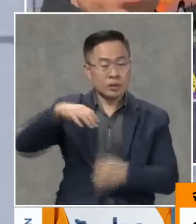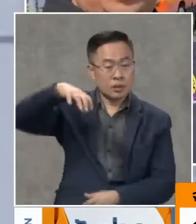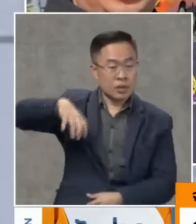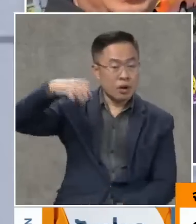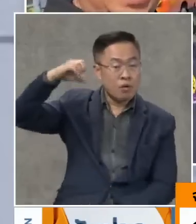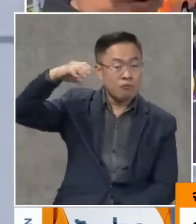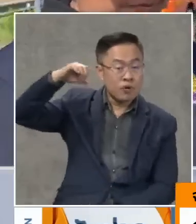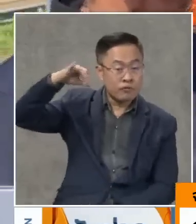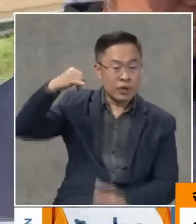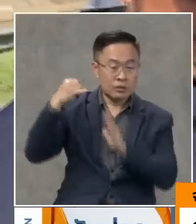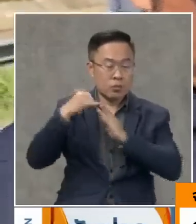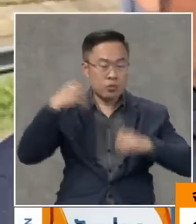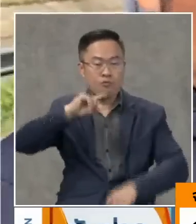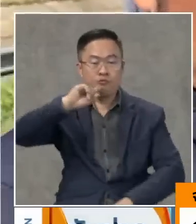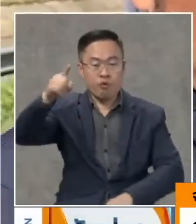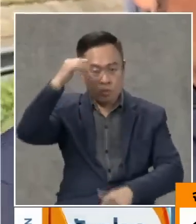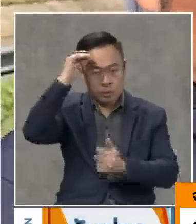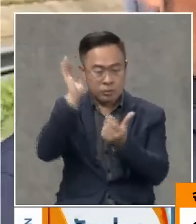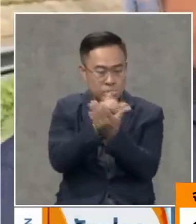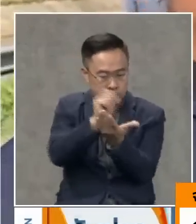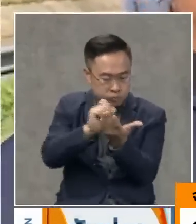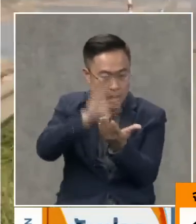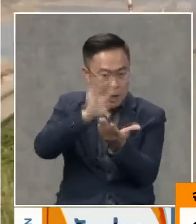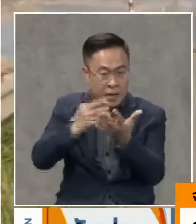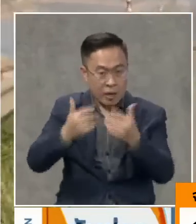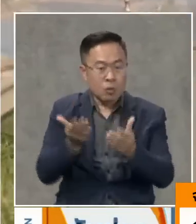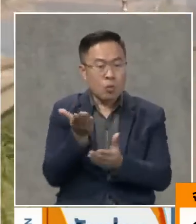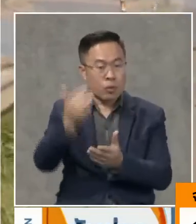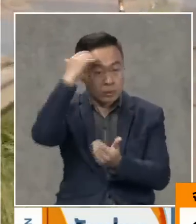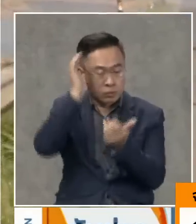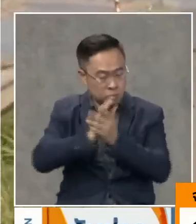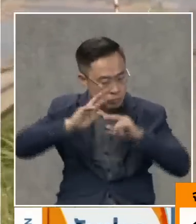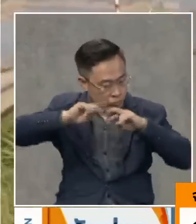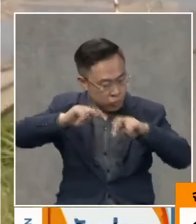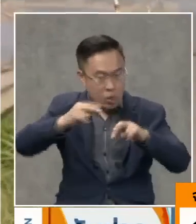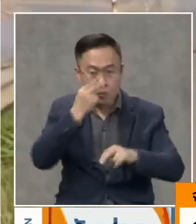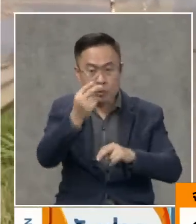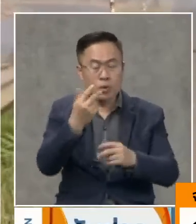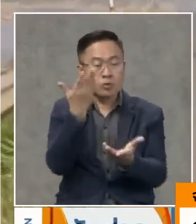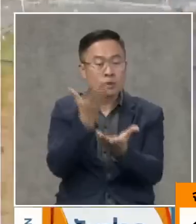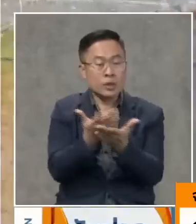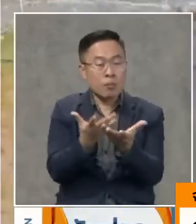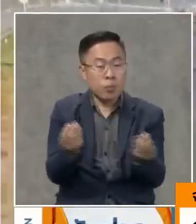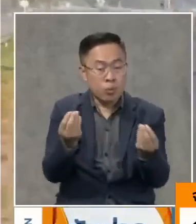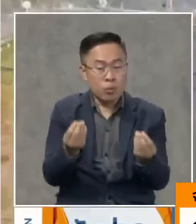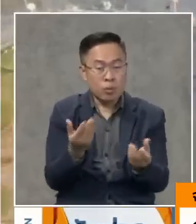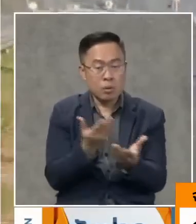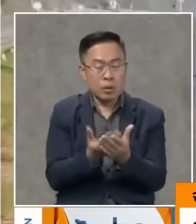ภาคไปแจ้งความกับตำรวจค่ะจะไปติดตามหาตัวผู้กระทำผิดส่วนค่าเสียหายประเมินเบื้องต้นนะคะอยู่ที่